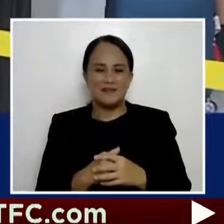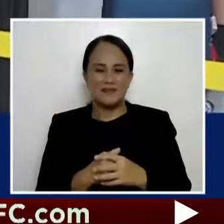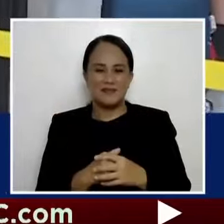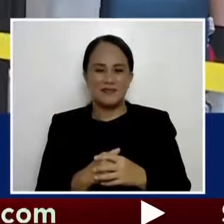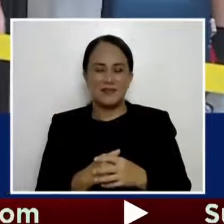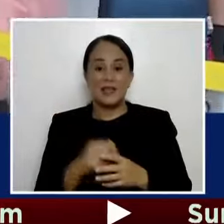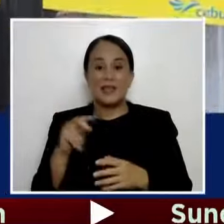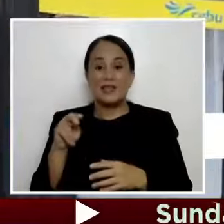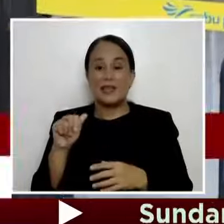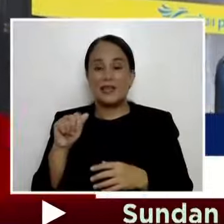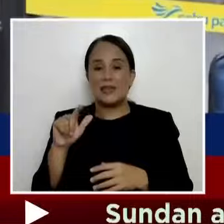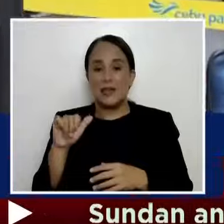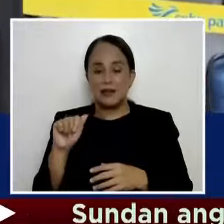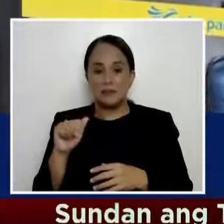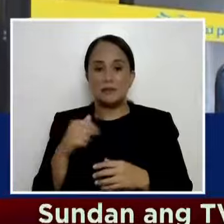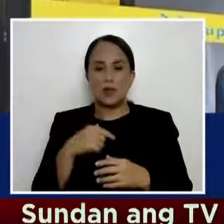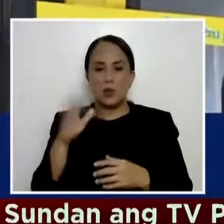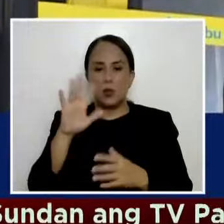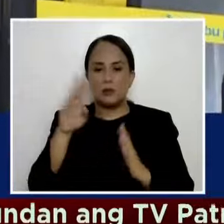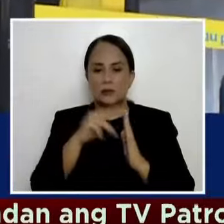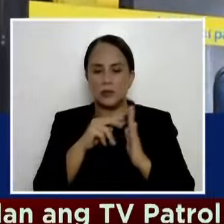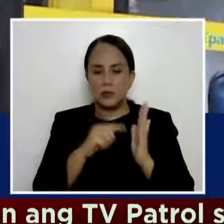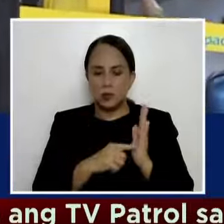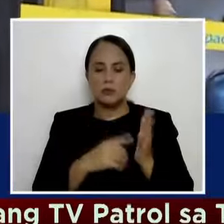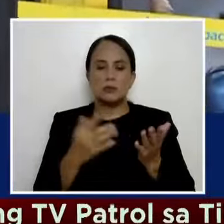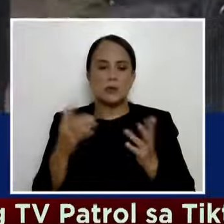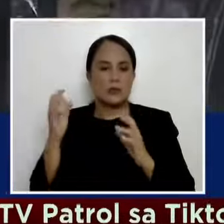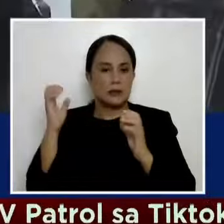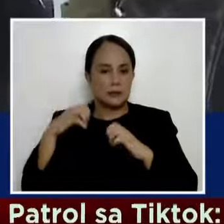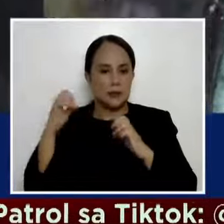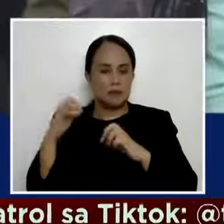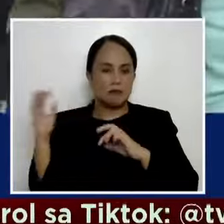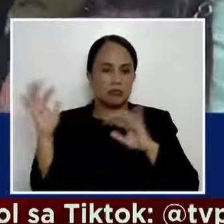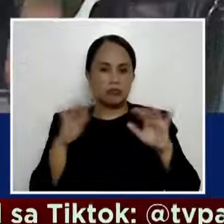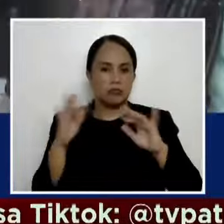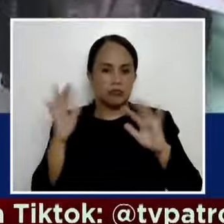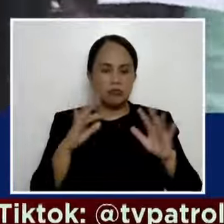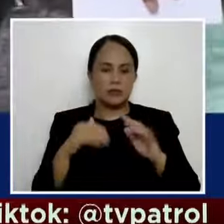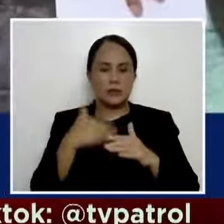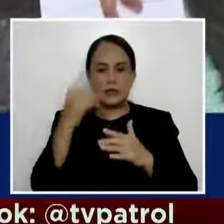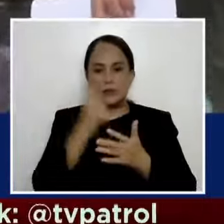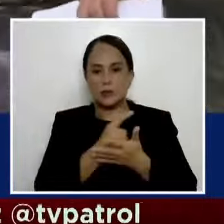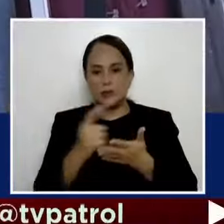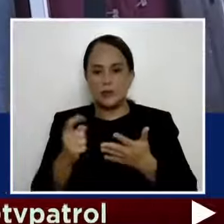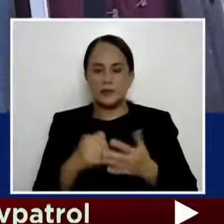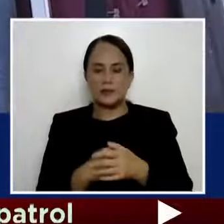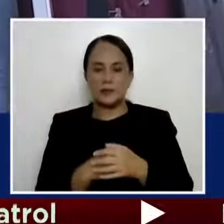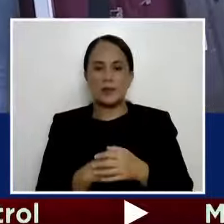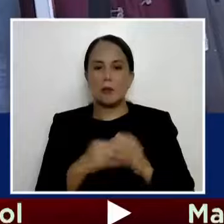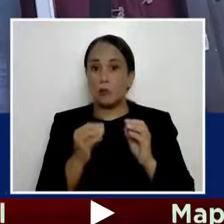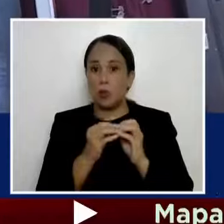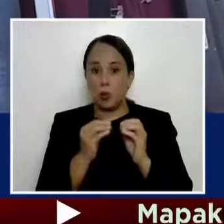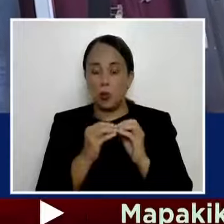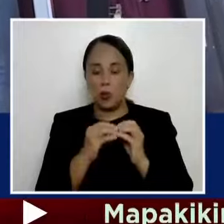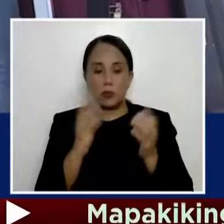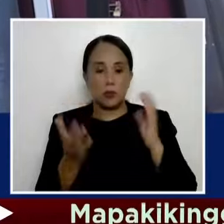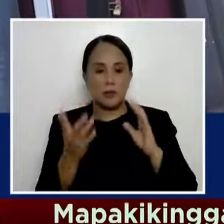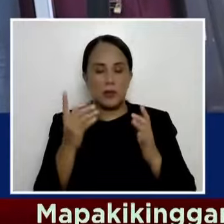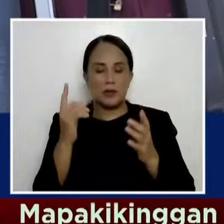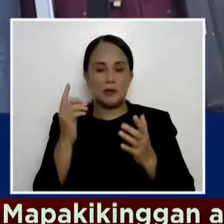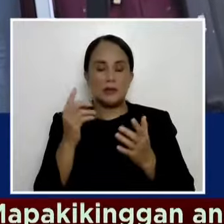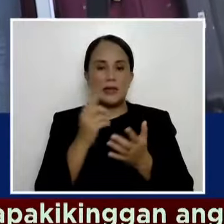NAIA, mahigit 1 milyon naman ang inaasahang dadagsang pasahero sa susunod na linggo. Mas marami kumpara noong Holy Week